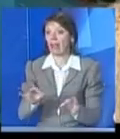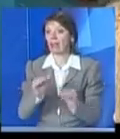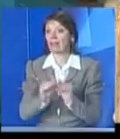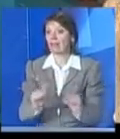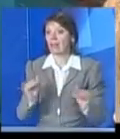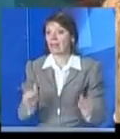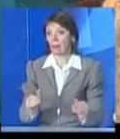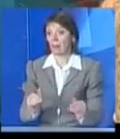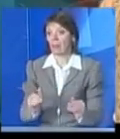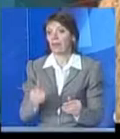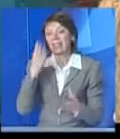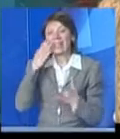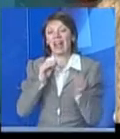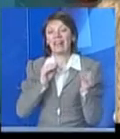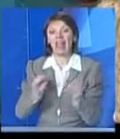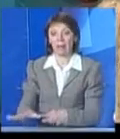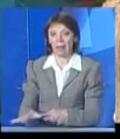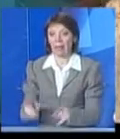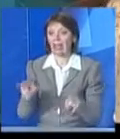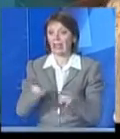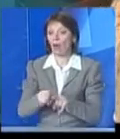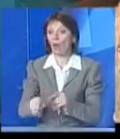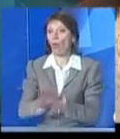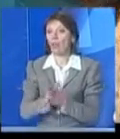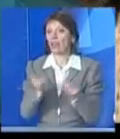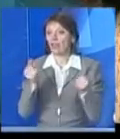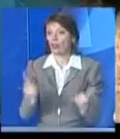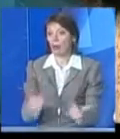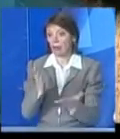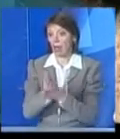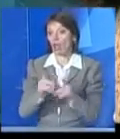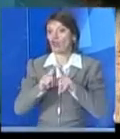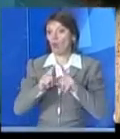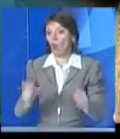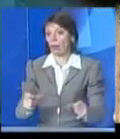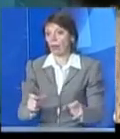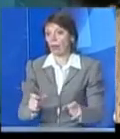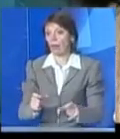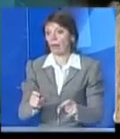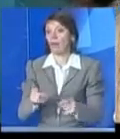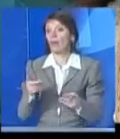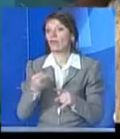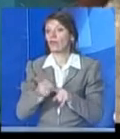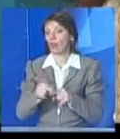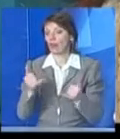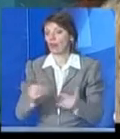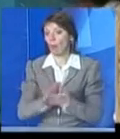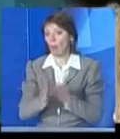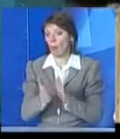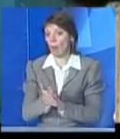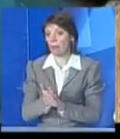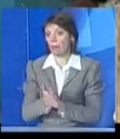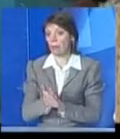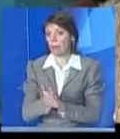є педагогічно занедбані. І за тих умов, які сьогодні є, що сьогоднішня школа не готова прийняти сьогоднішню дитину з тими